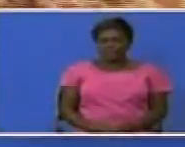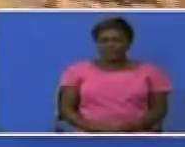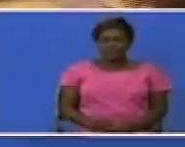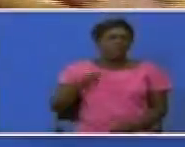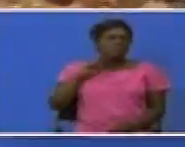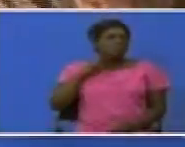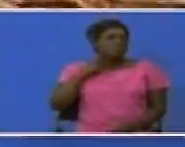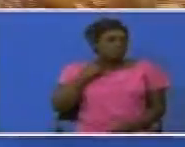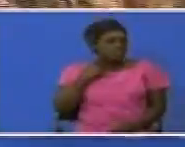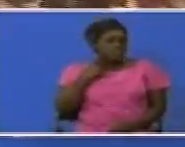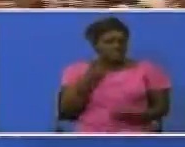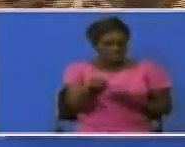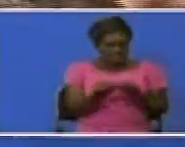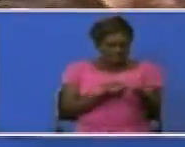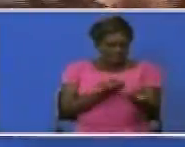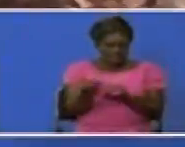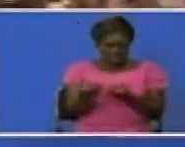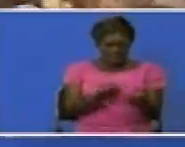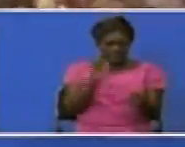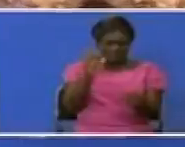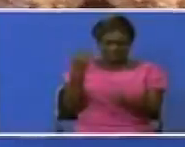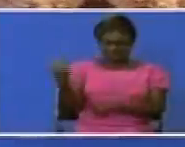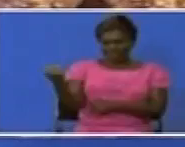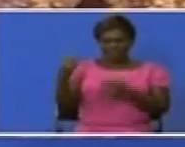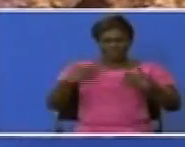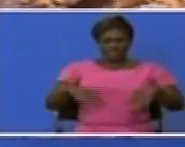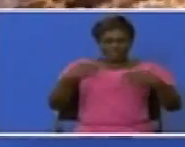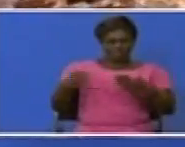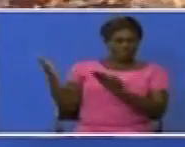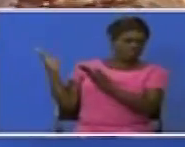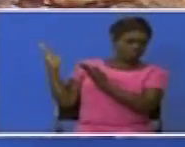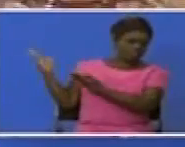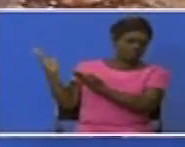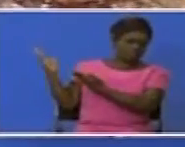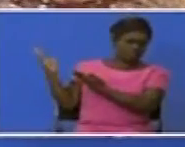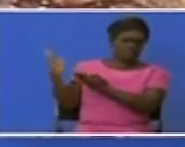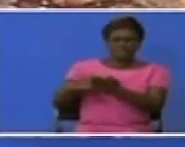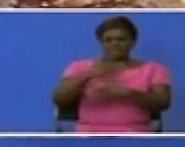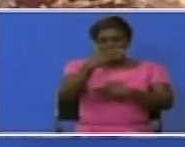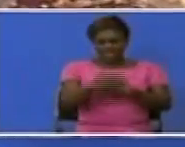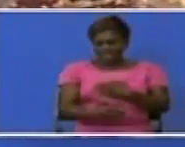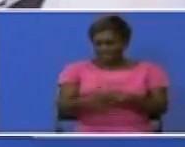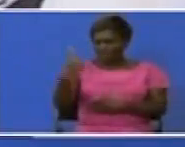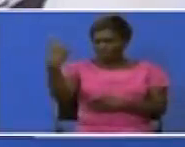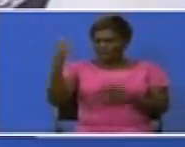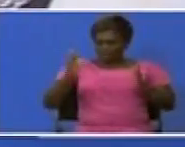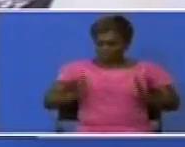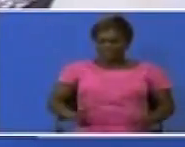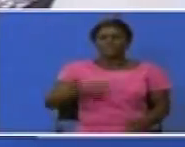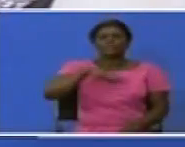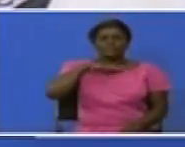Utamu uliowavutia na kuwadondosha nyote watano hao ndio uliowaponza na hatimaye kuondoa uhai wa mmoja